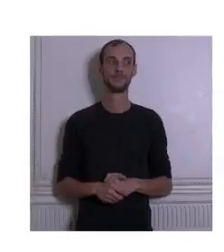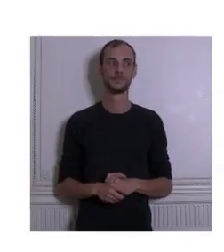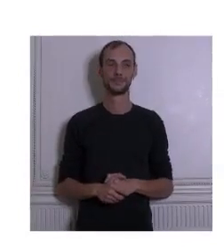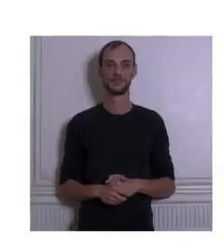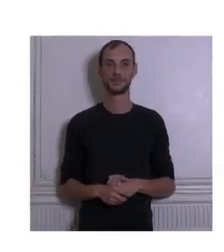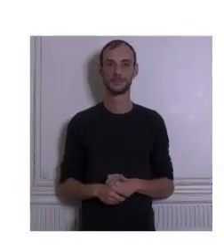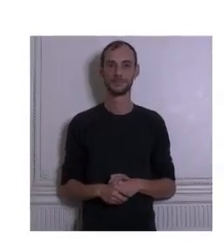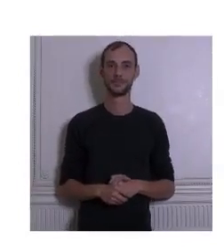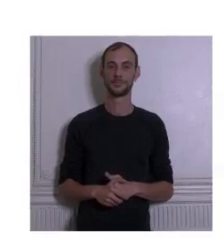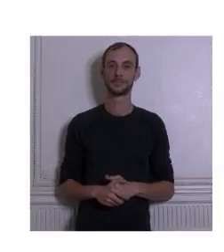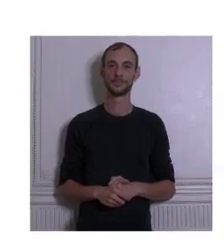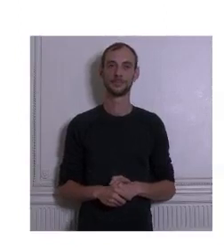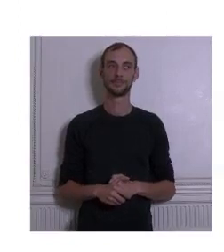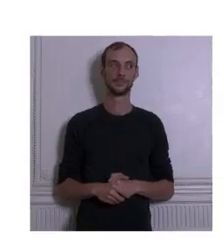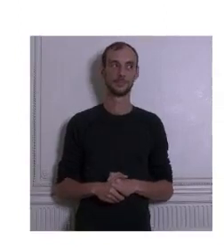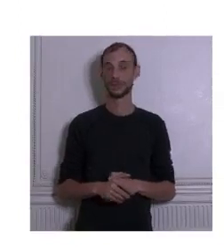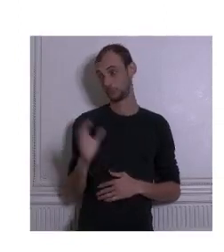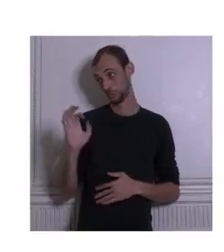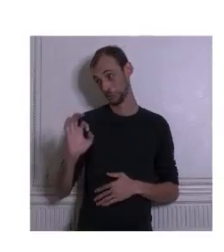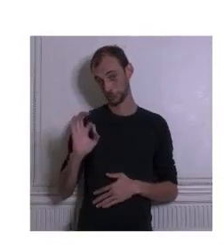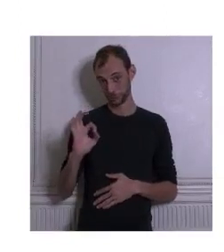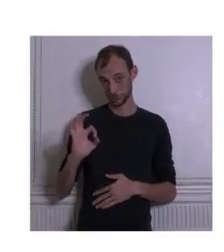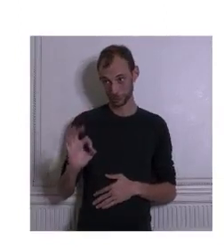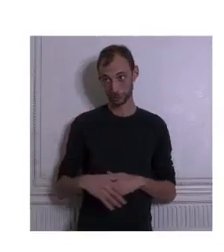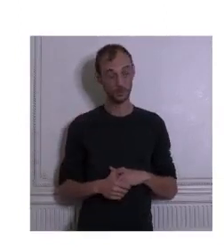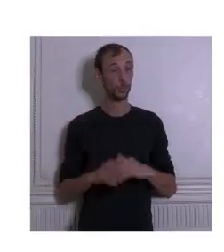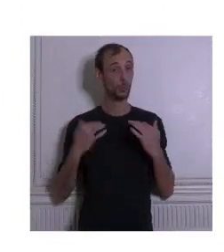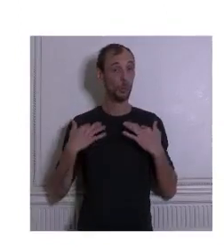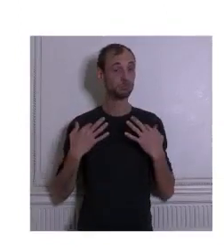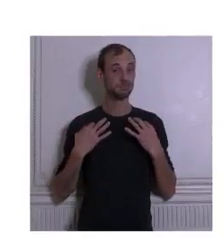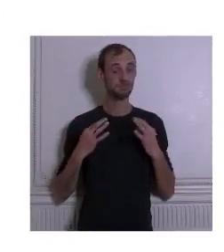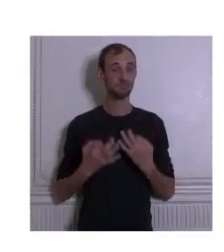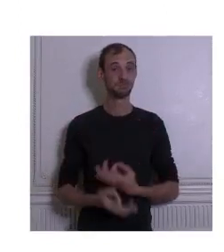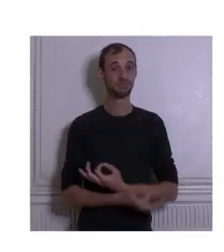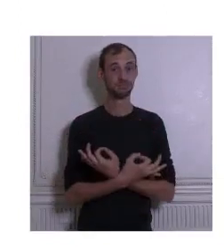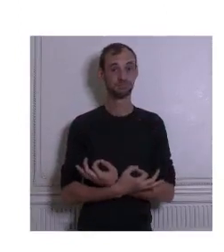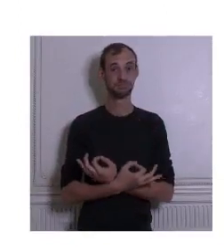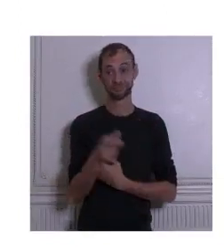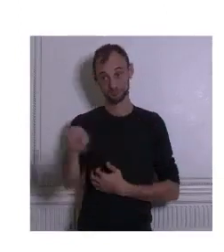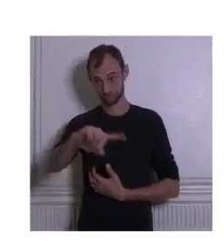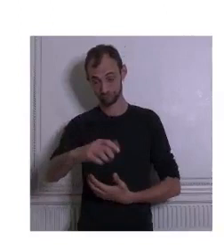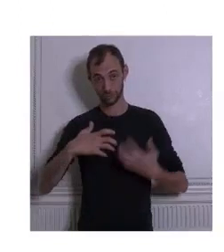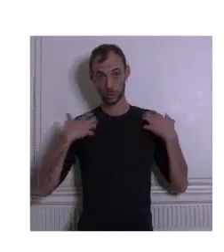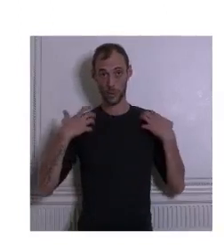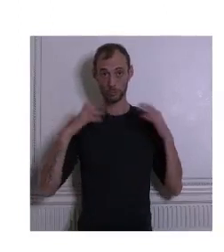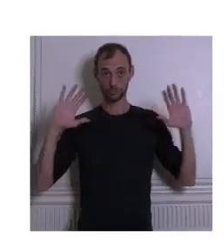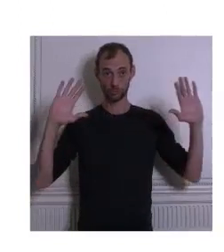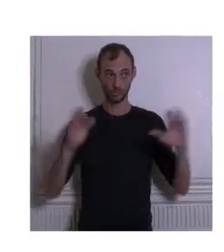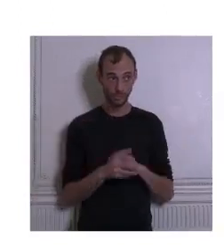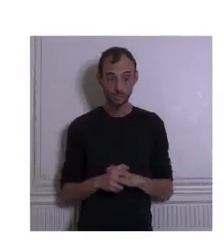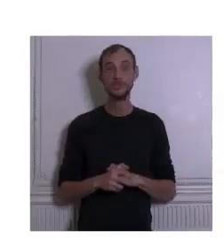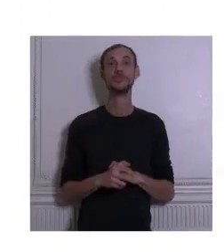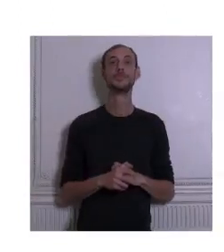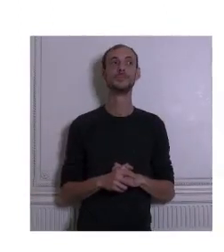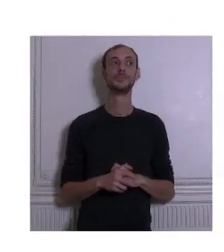apparemment, bon, malgré beaucoup de bonnes paroles, ça va pas très vite. Sur les... Il y